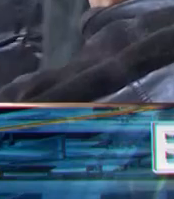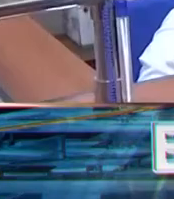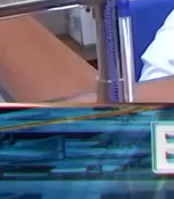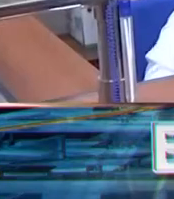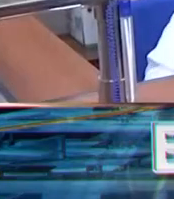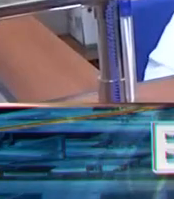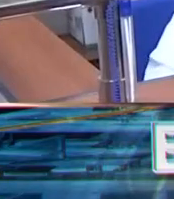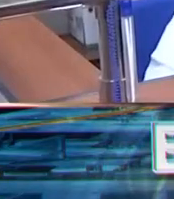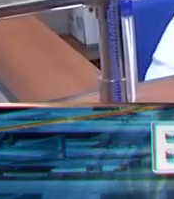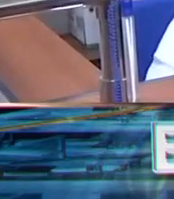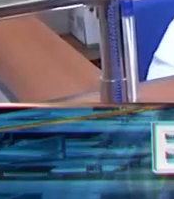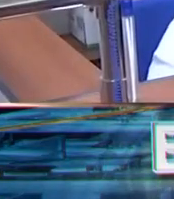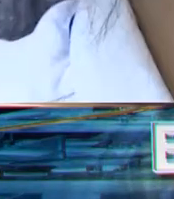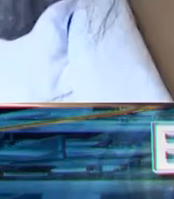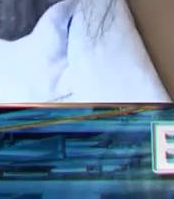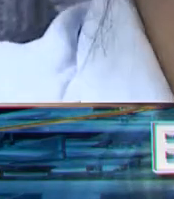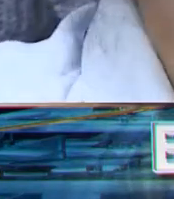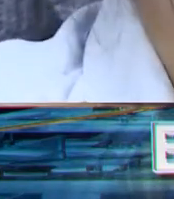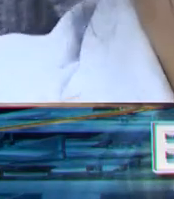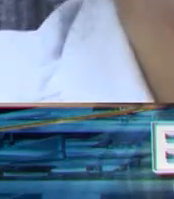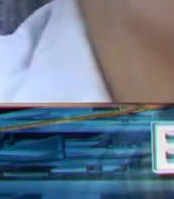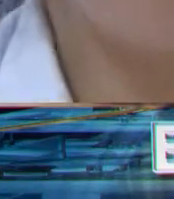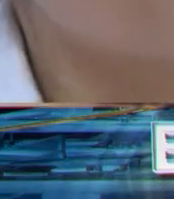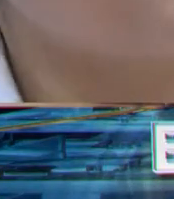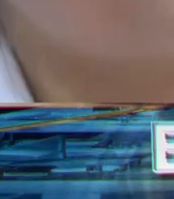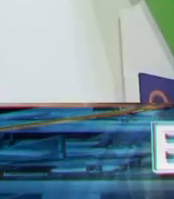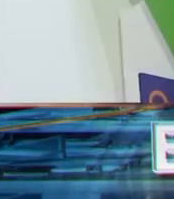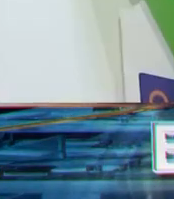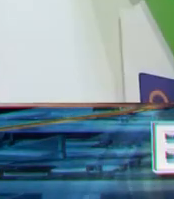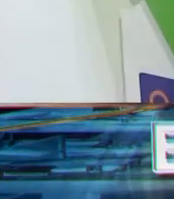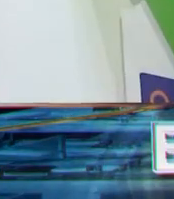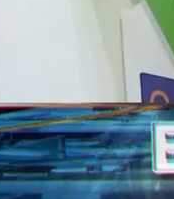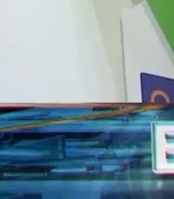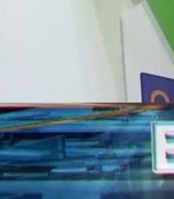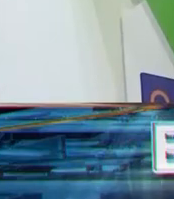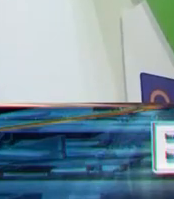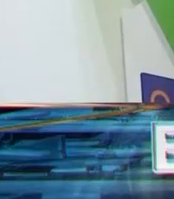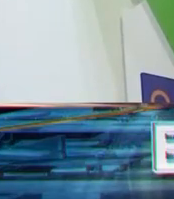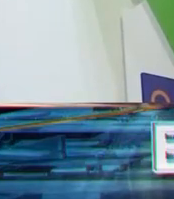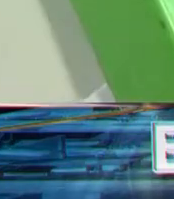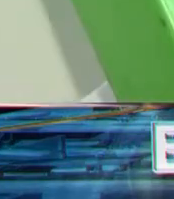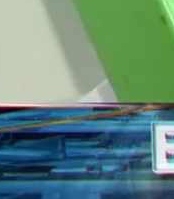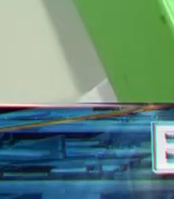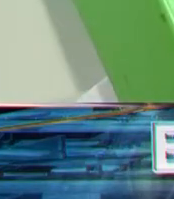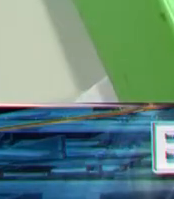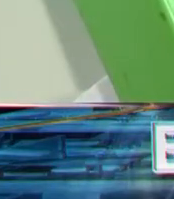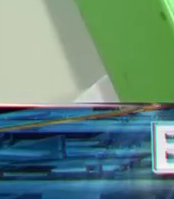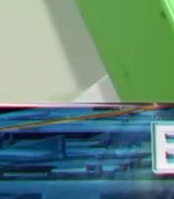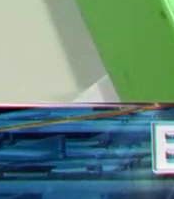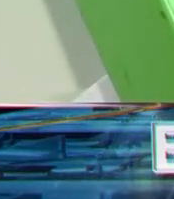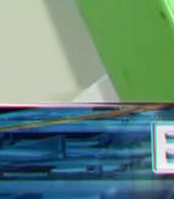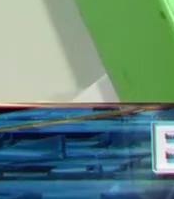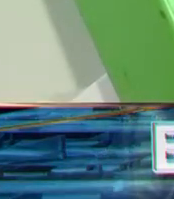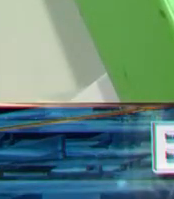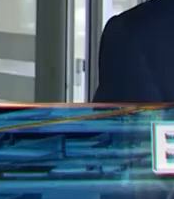Талап төркіні тұтынылған жарық төлем ақысын уақытылы жинау. Электр энергиясы үшін төлем жасау жүйесінде жаңалықтар